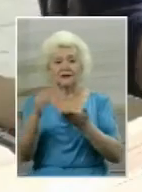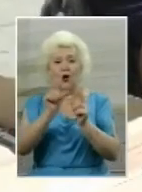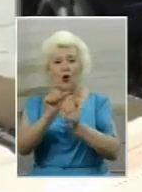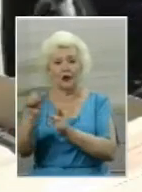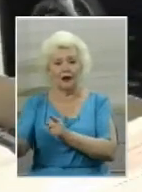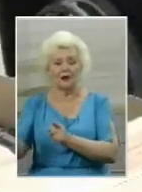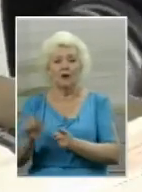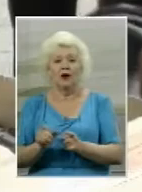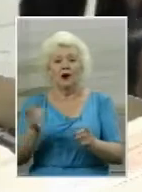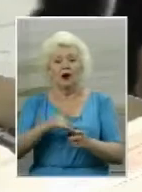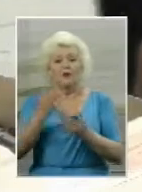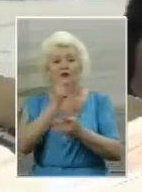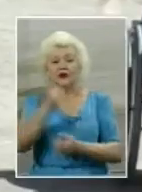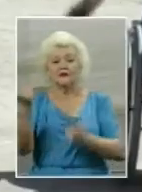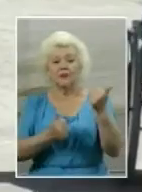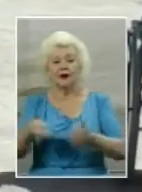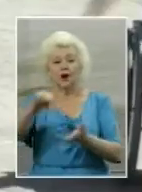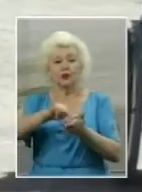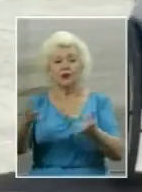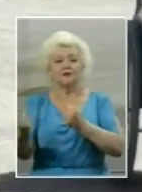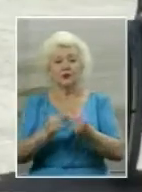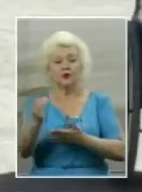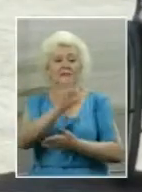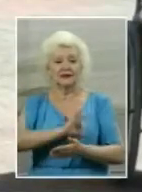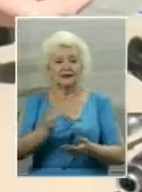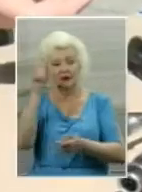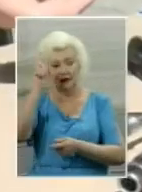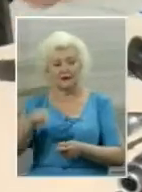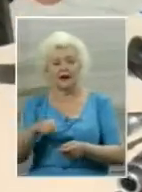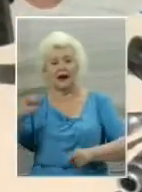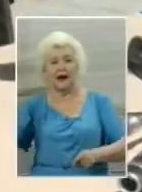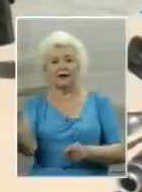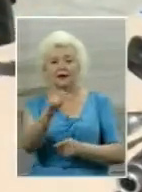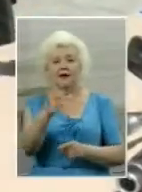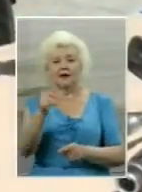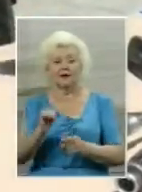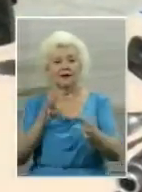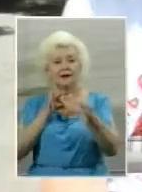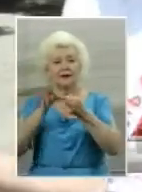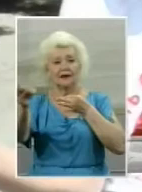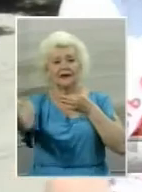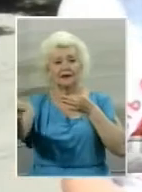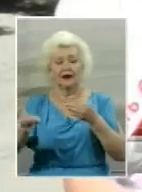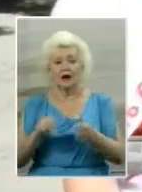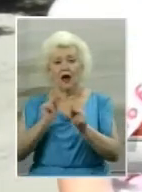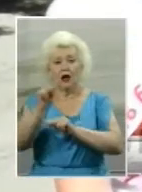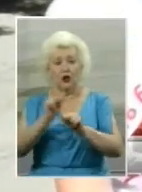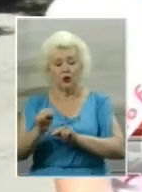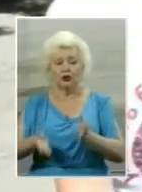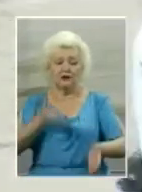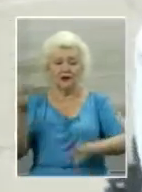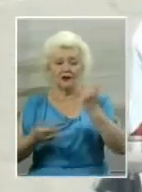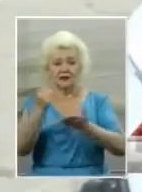час змагань учасники могли застосувати отримані знання. На полігоні кидали гранати на дальність. Научился разбирать